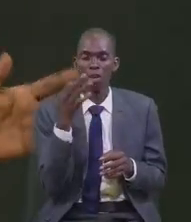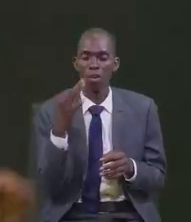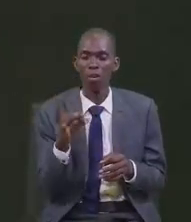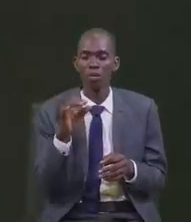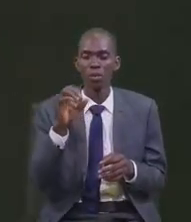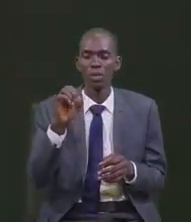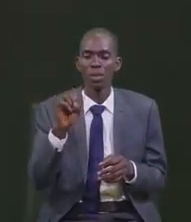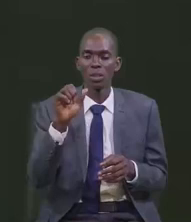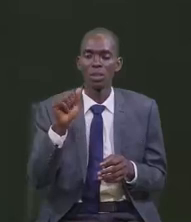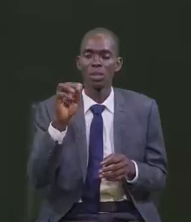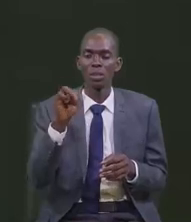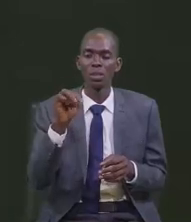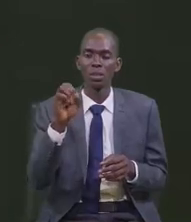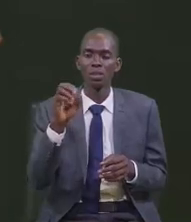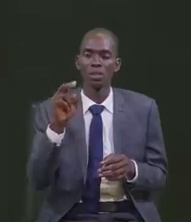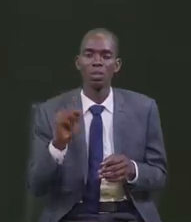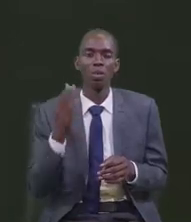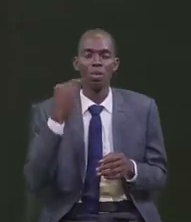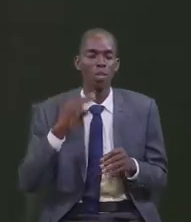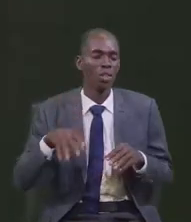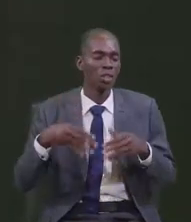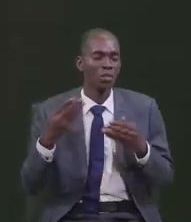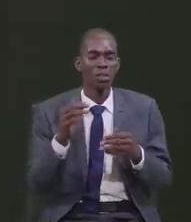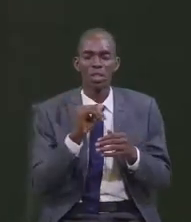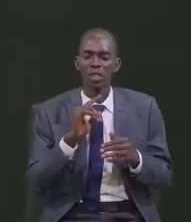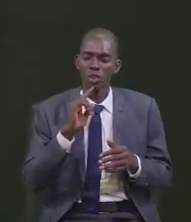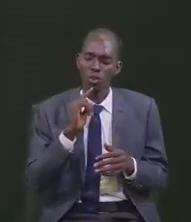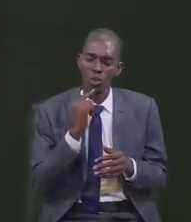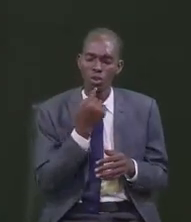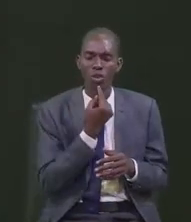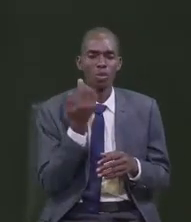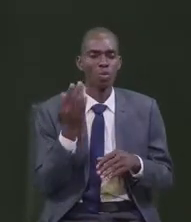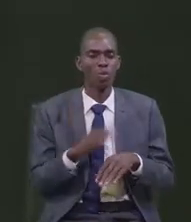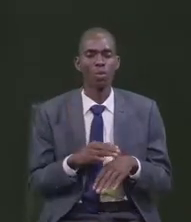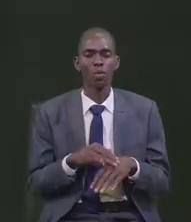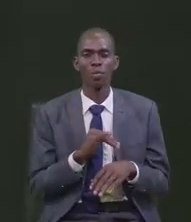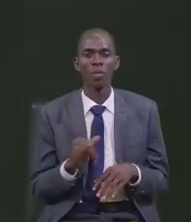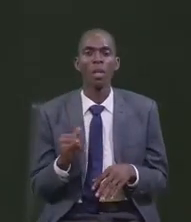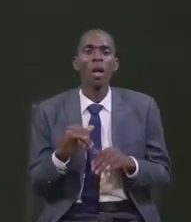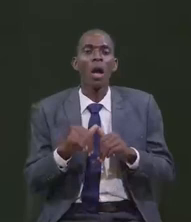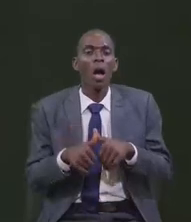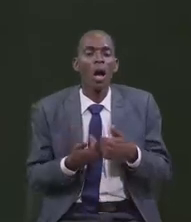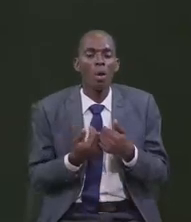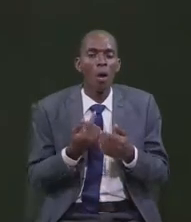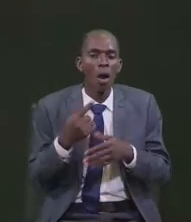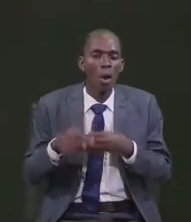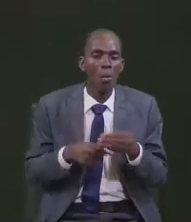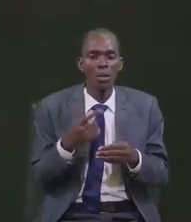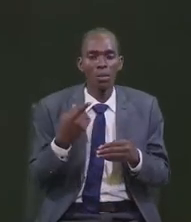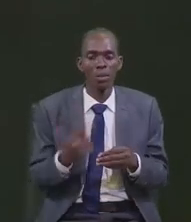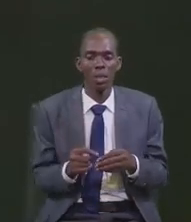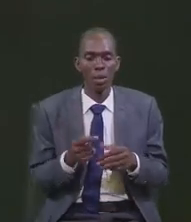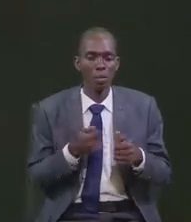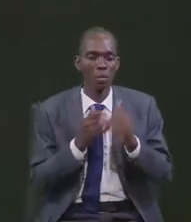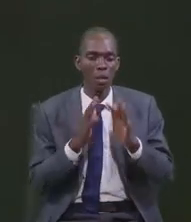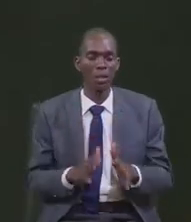doit avoir une diète, une alimentation stricte, formelle, de ne pas manger ceci cela, et le pasteur qui forme, qui suscite